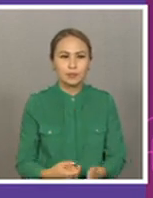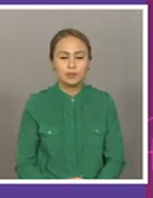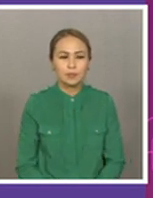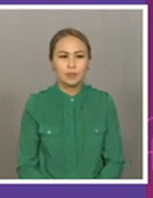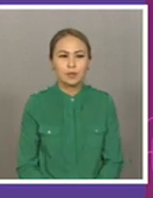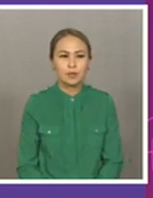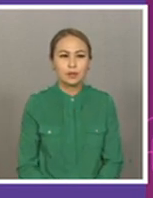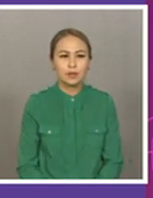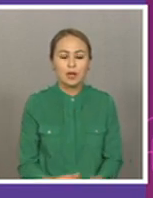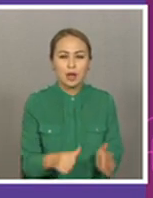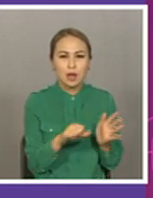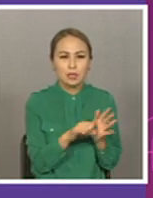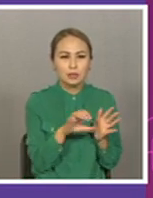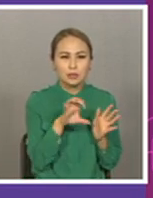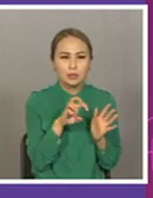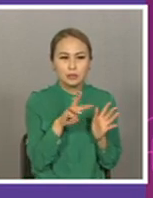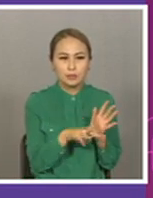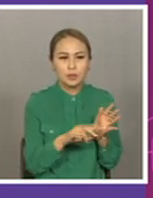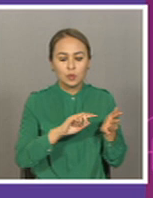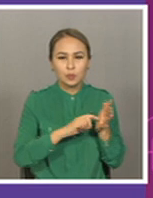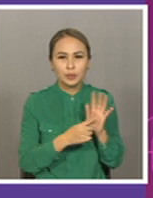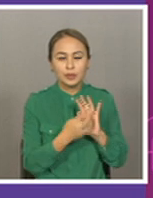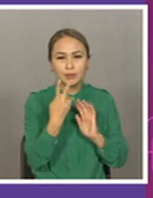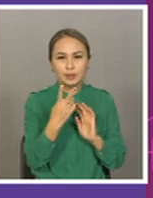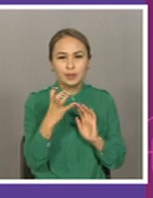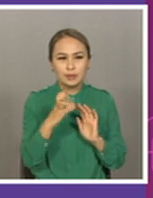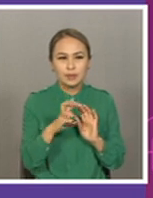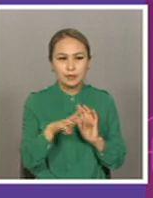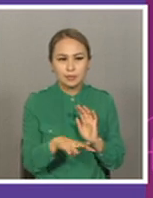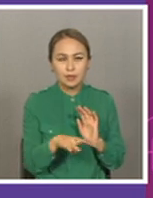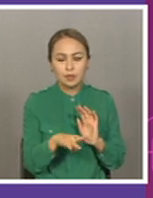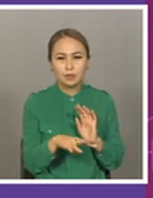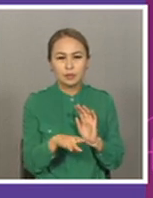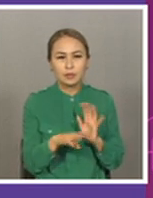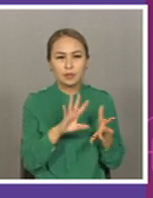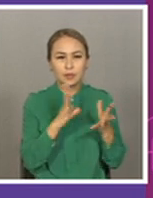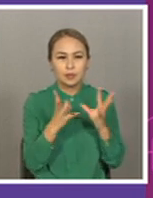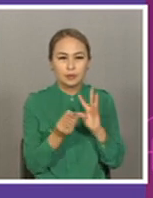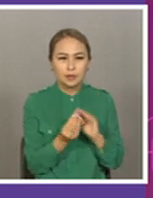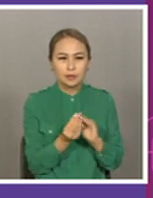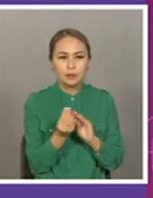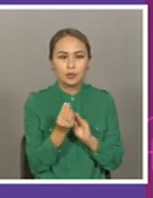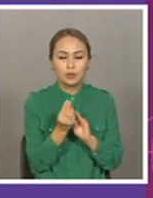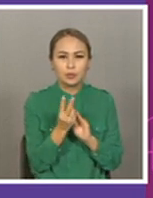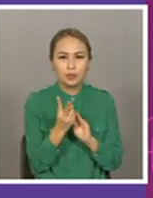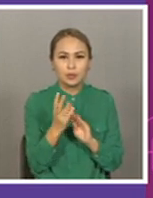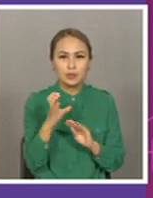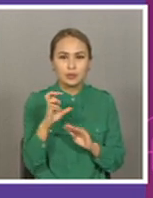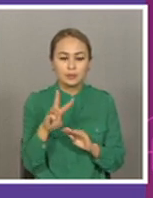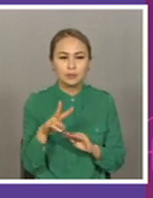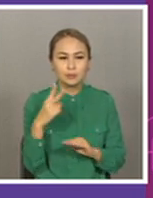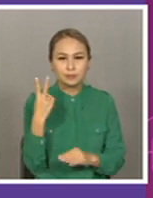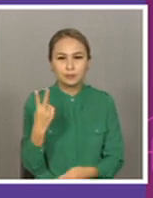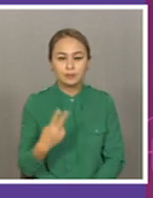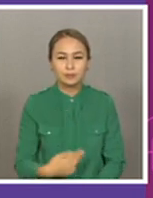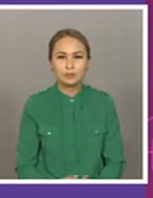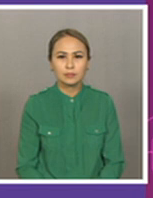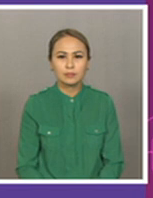Яғни 6 сантиметр мен 2 сантиметрдің көбейтіндісінің мәні 12 квадрат